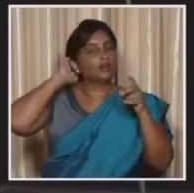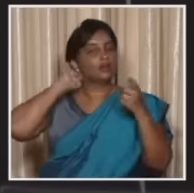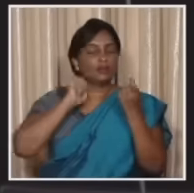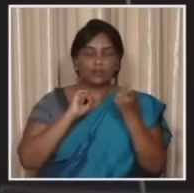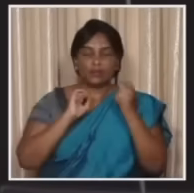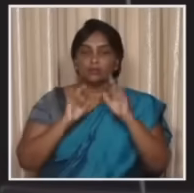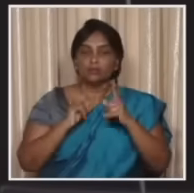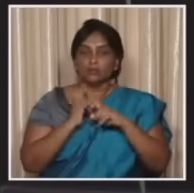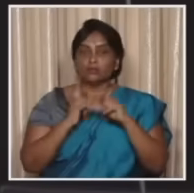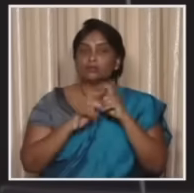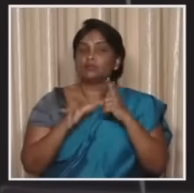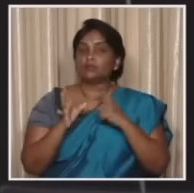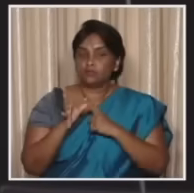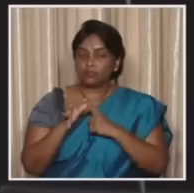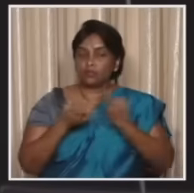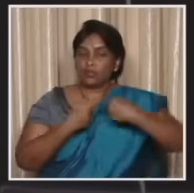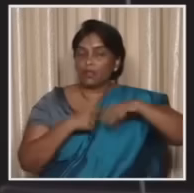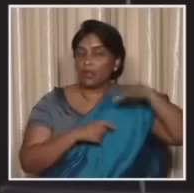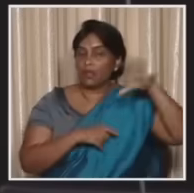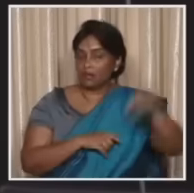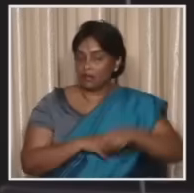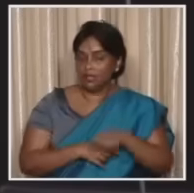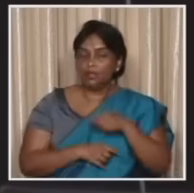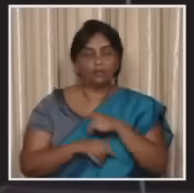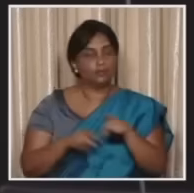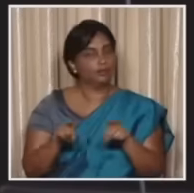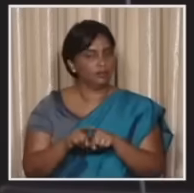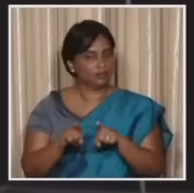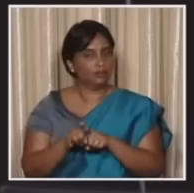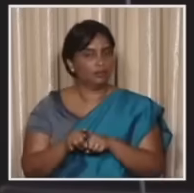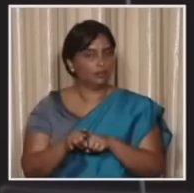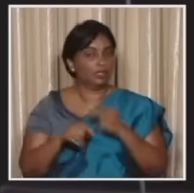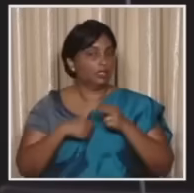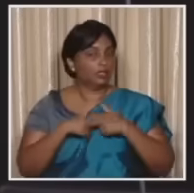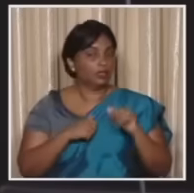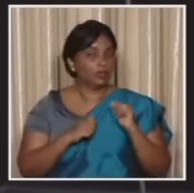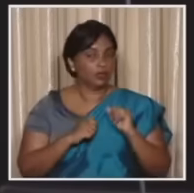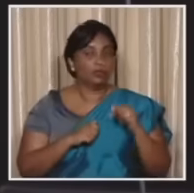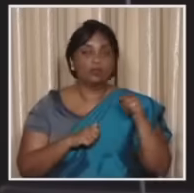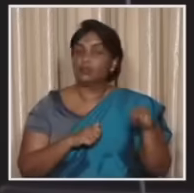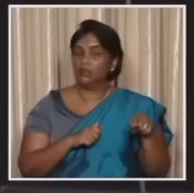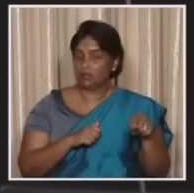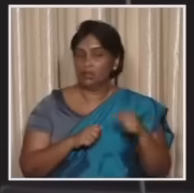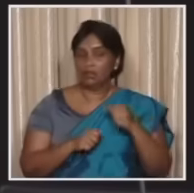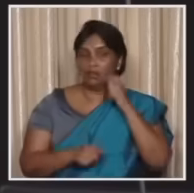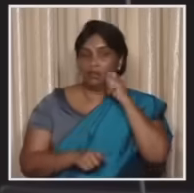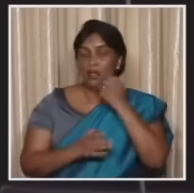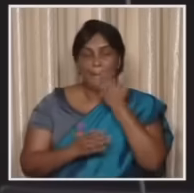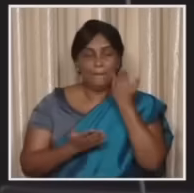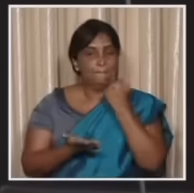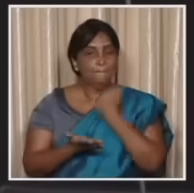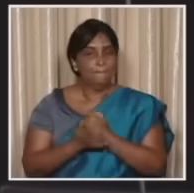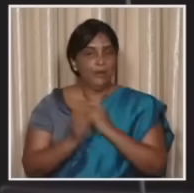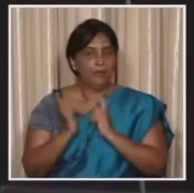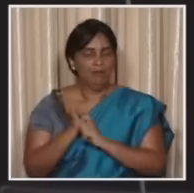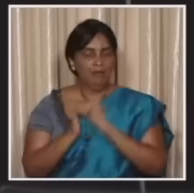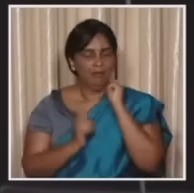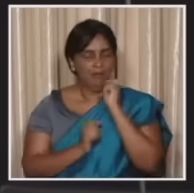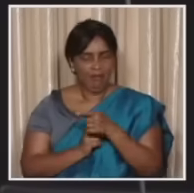මුදල් වෙනුවට UDA ගෙන් අනිත් පැතර ගත්තේ. ඉතින් ඒ නිසා දැන් මොකද හේතුව? මේකේ මහජන බැංකුවට ණය ගෙවන්න